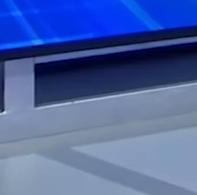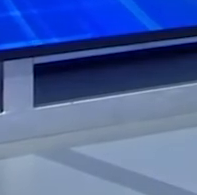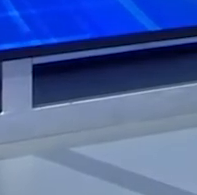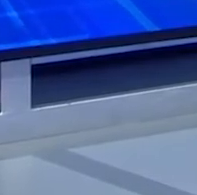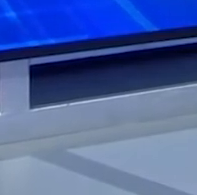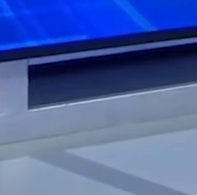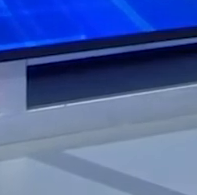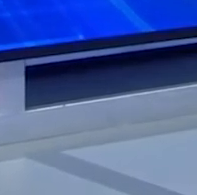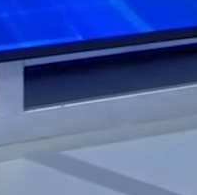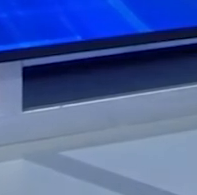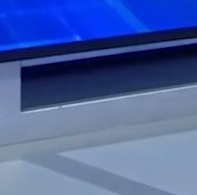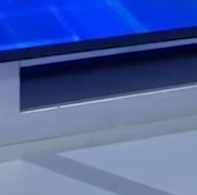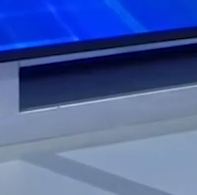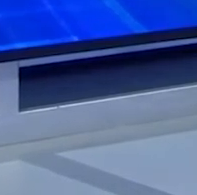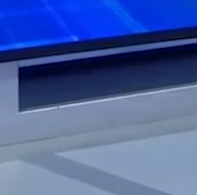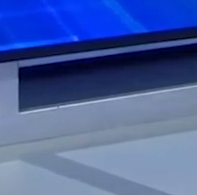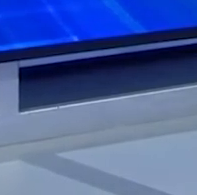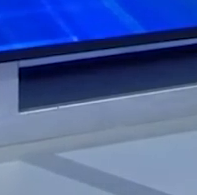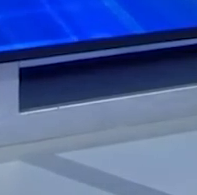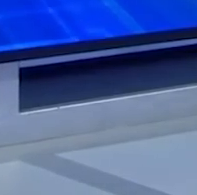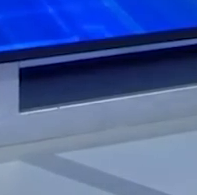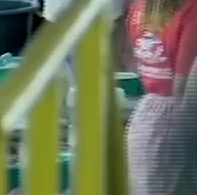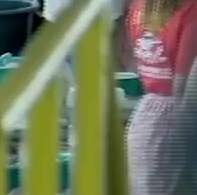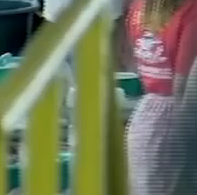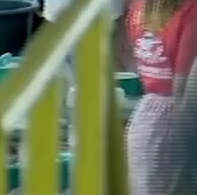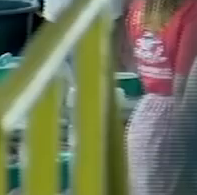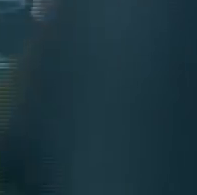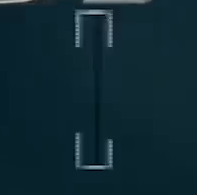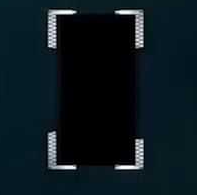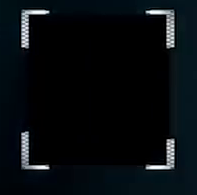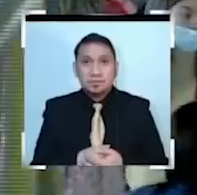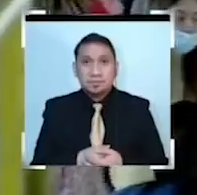mga pang-aabuso. Saksi, si Maki Pulido.